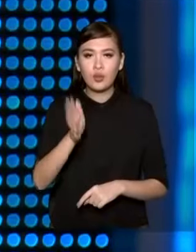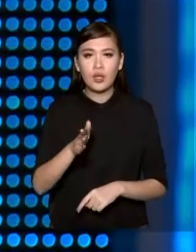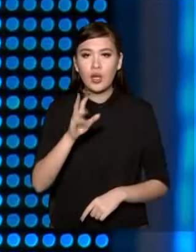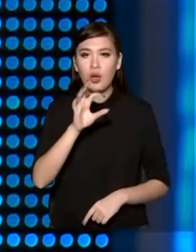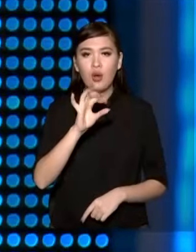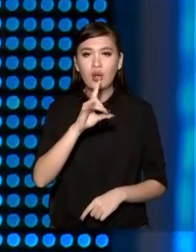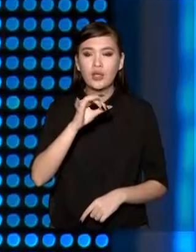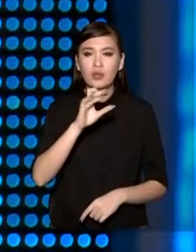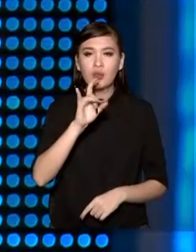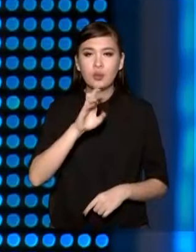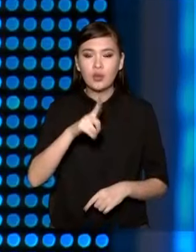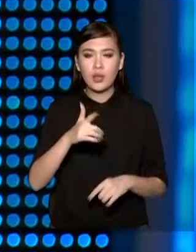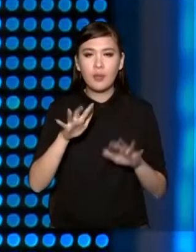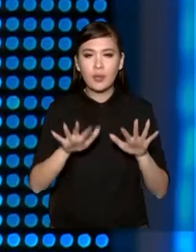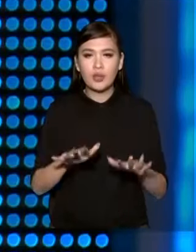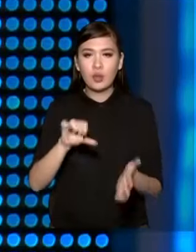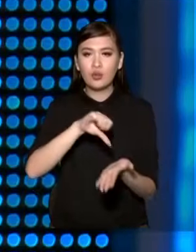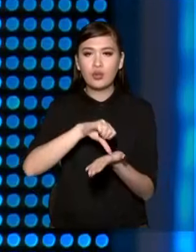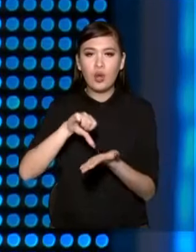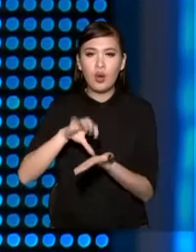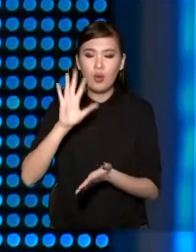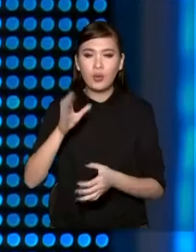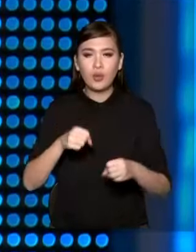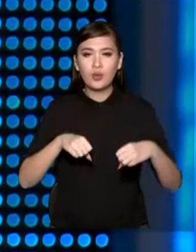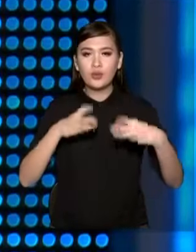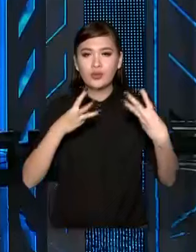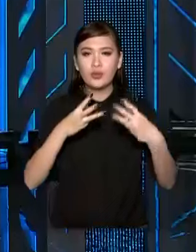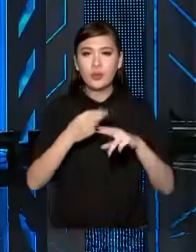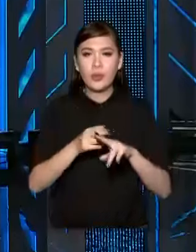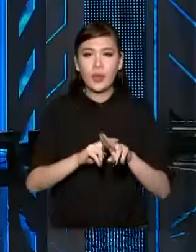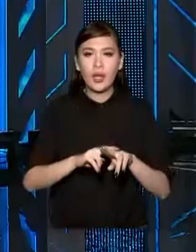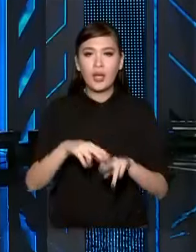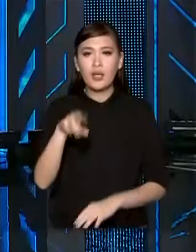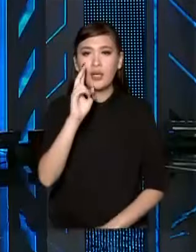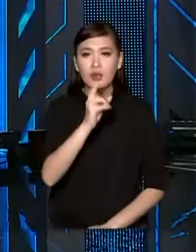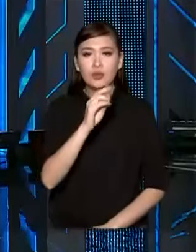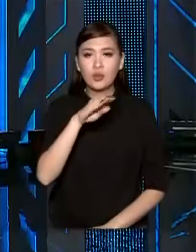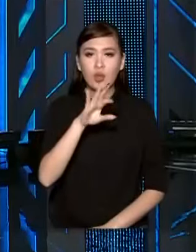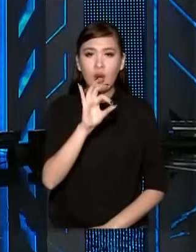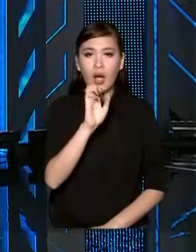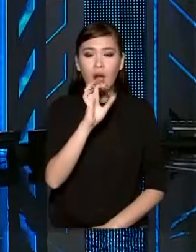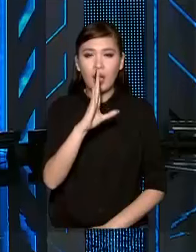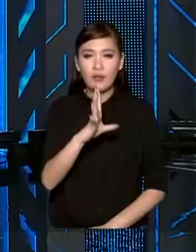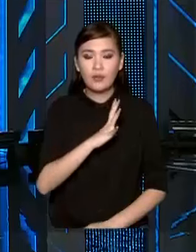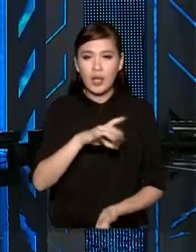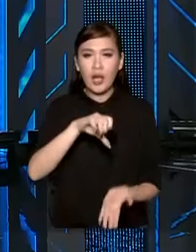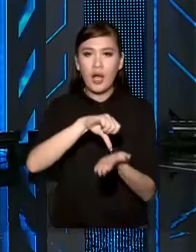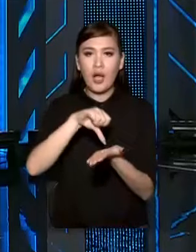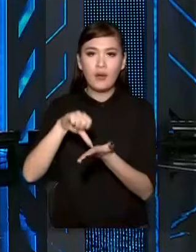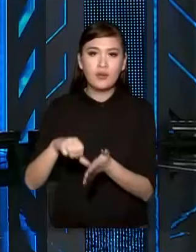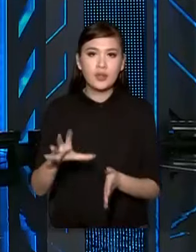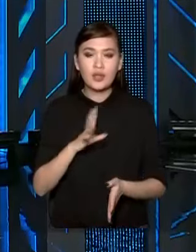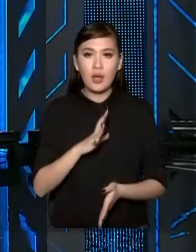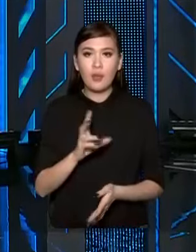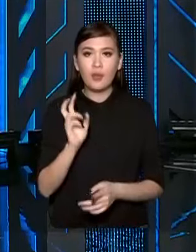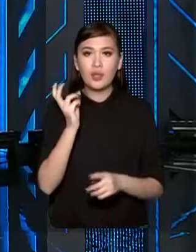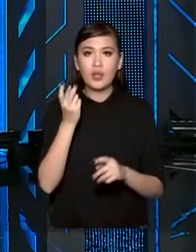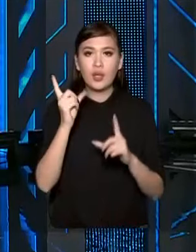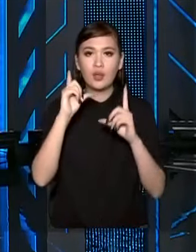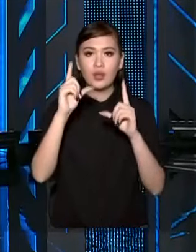Оренбурге. Лидеры стран участвуют в нем в онлайн-формате. Напомню, Касым-Жомарт Токаев находится с официальным визитом в